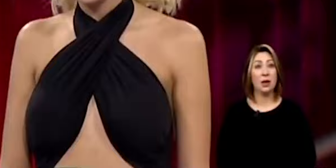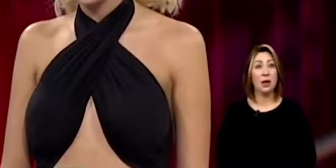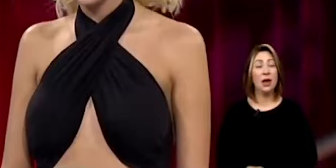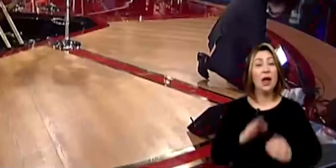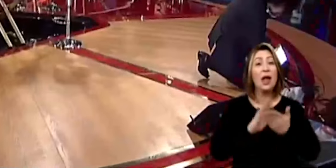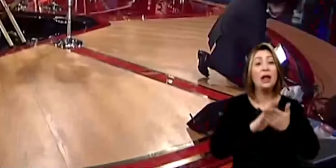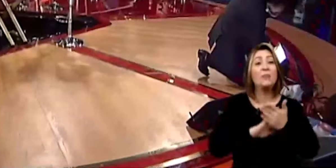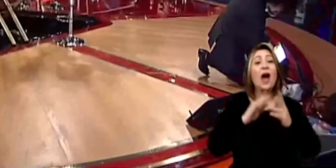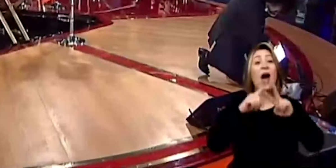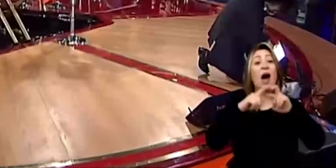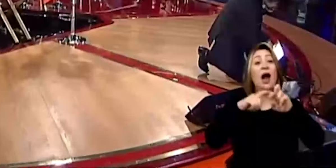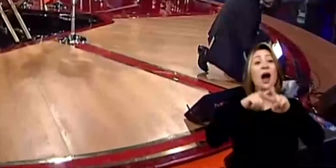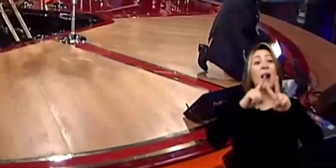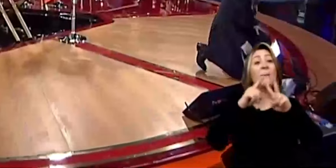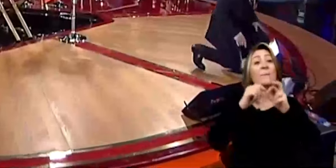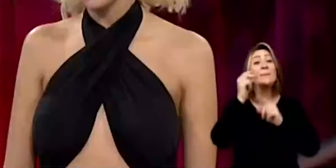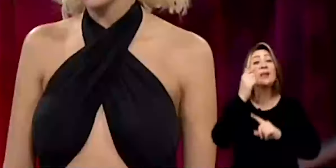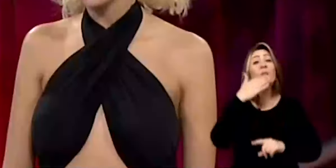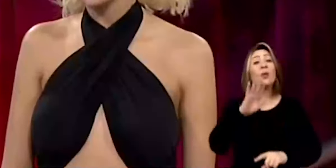Elimde R&B yok ama şu var.